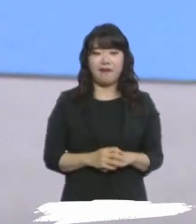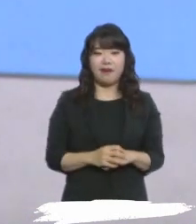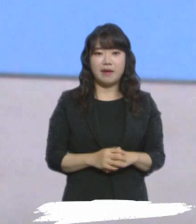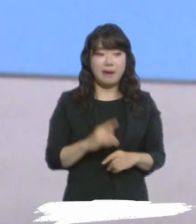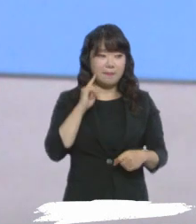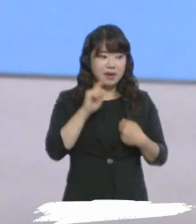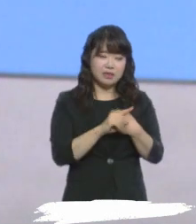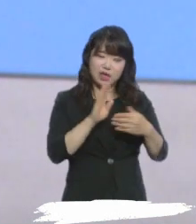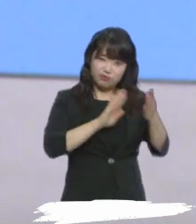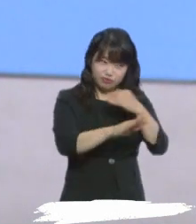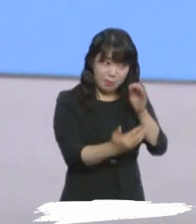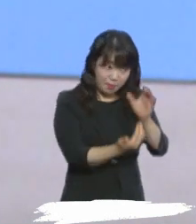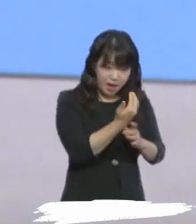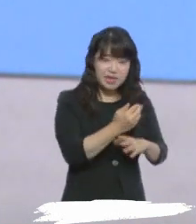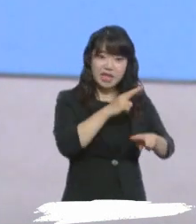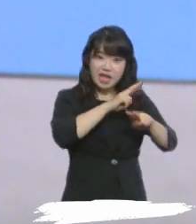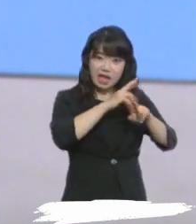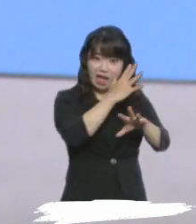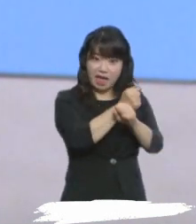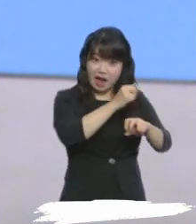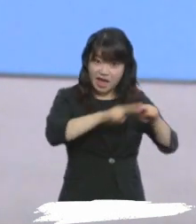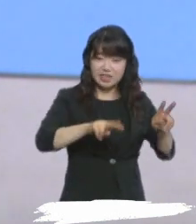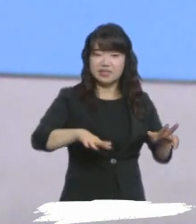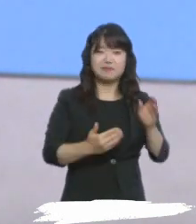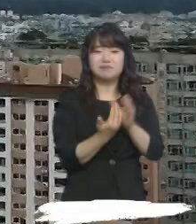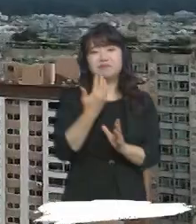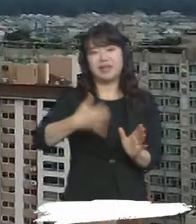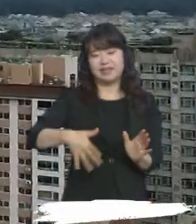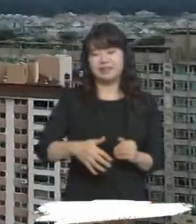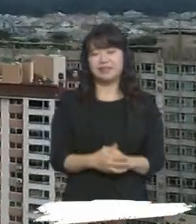계약 해지라든지 그런 내용들은 일단 없습니다.